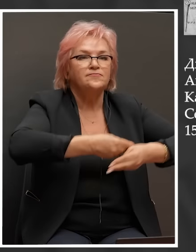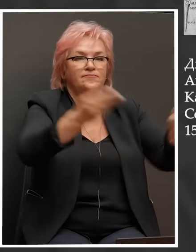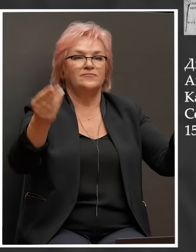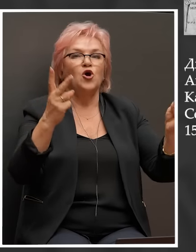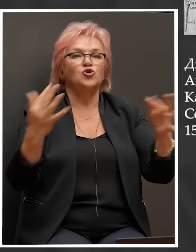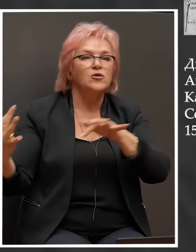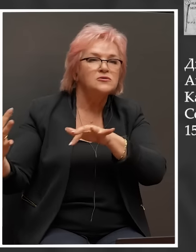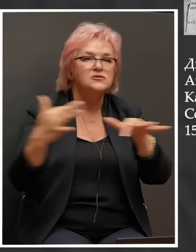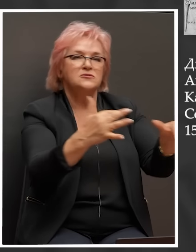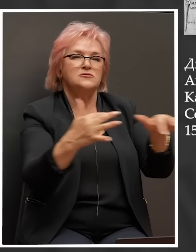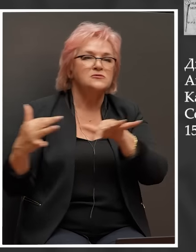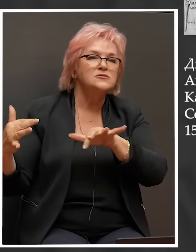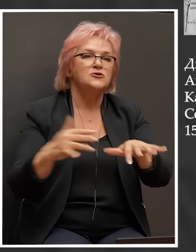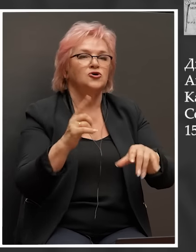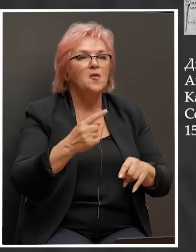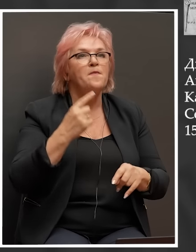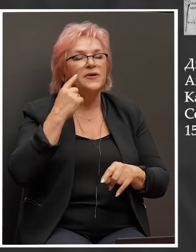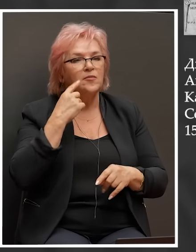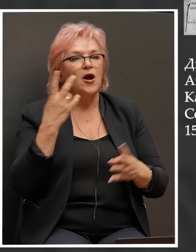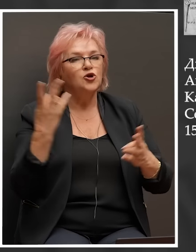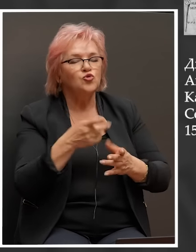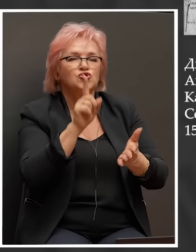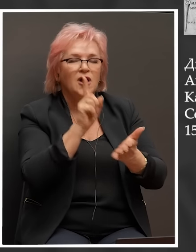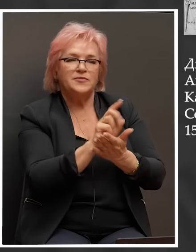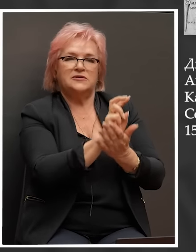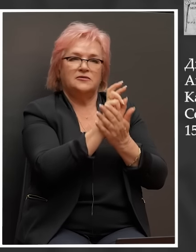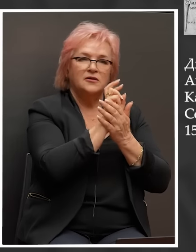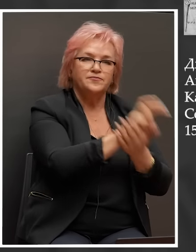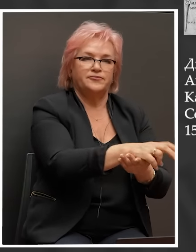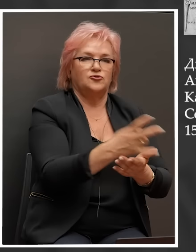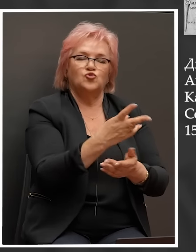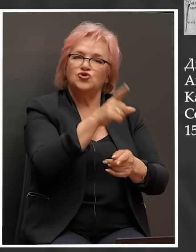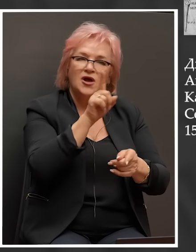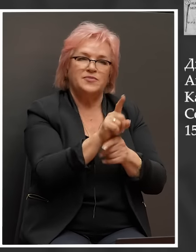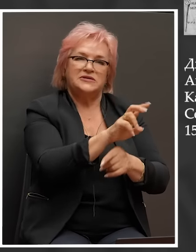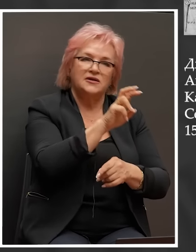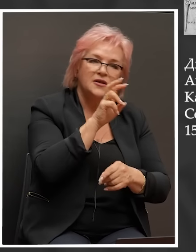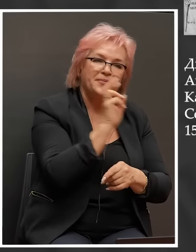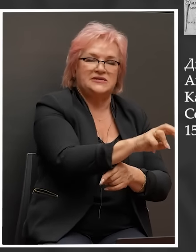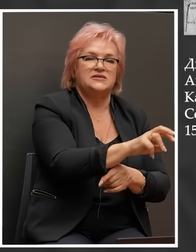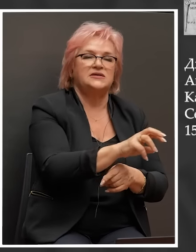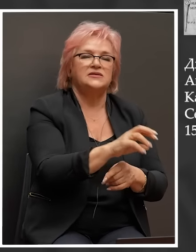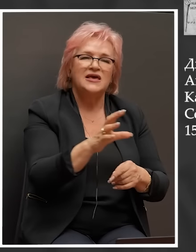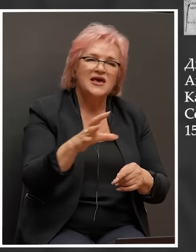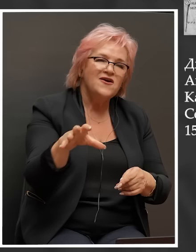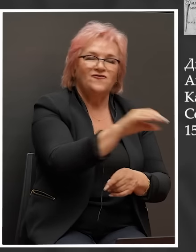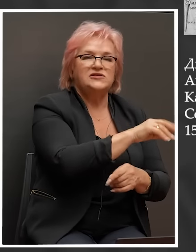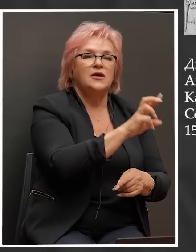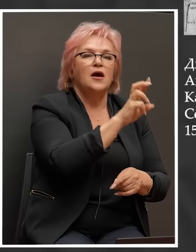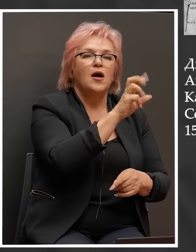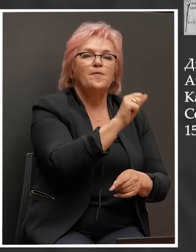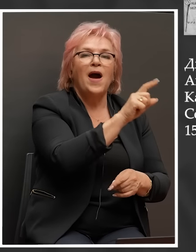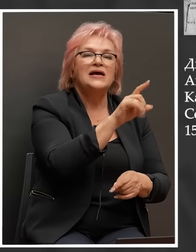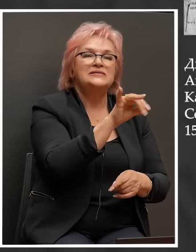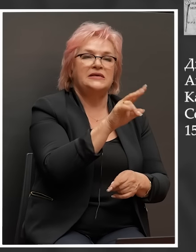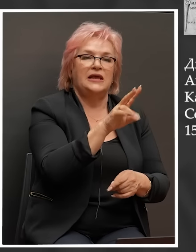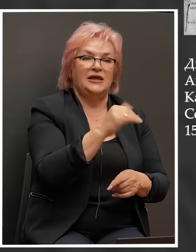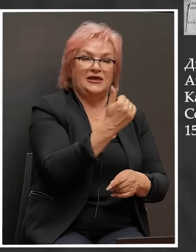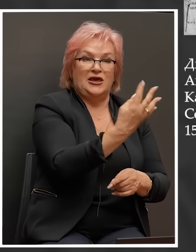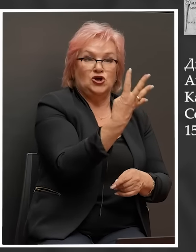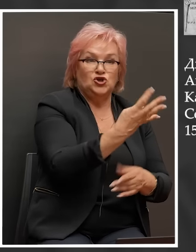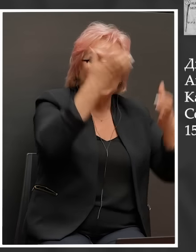в 17 веке, чтобы они понимали, что конкретно надо посетить, обязательно надо посетить. Значит, все базилики, четыре